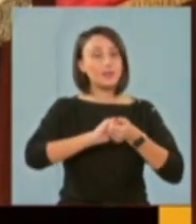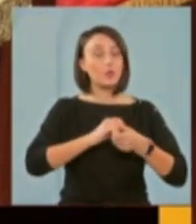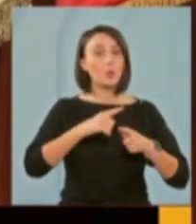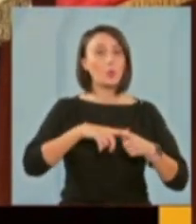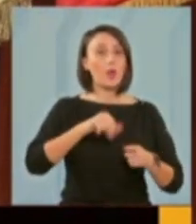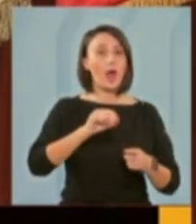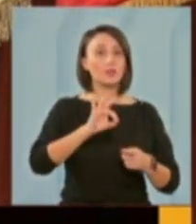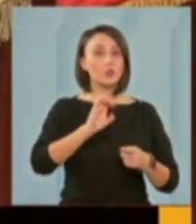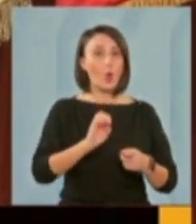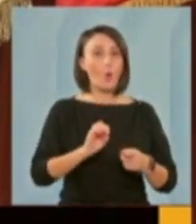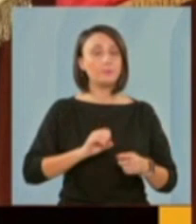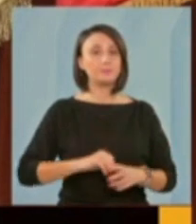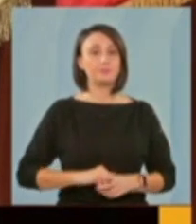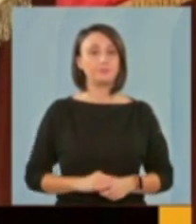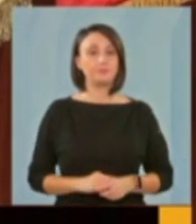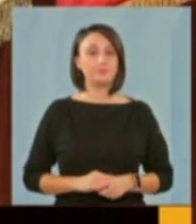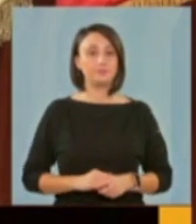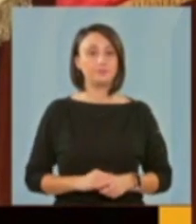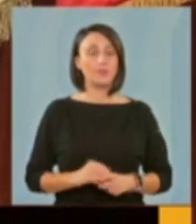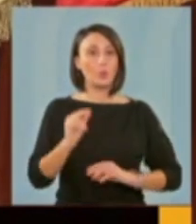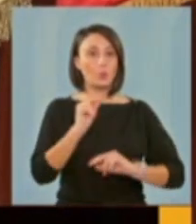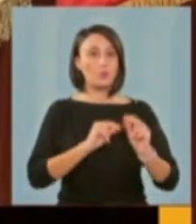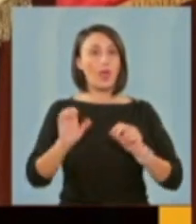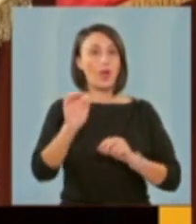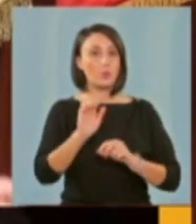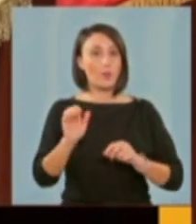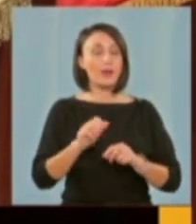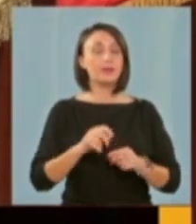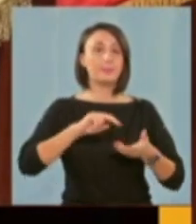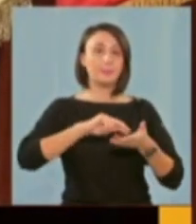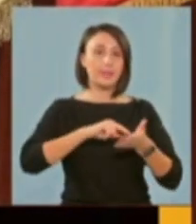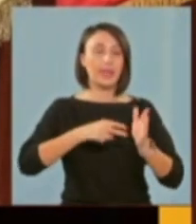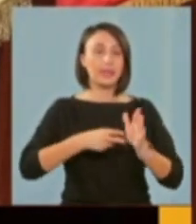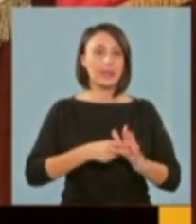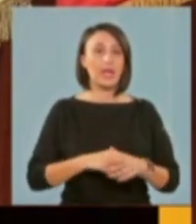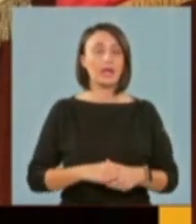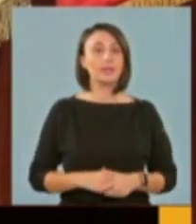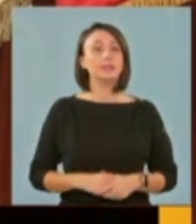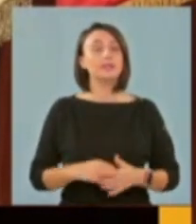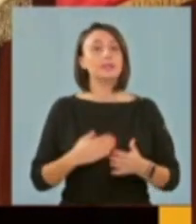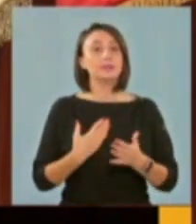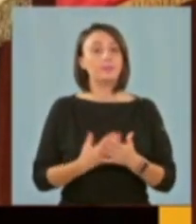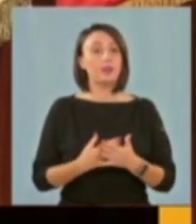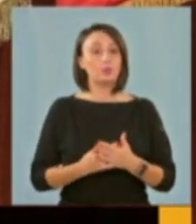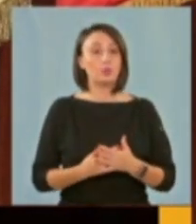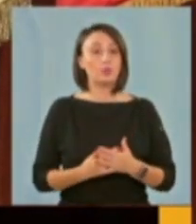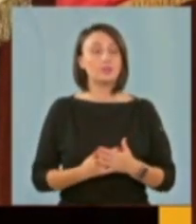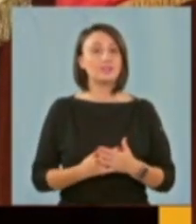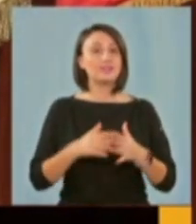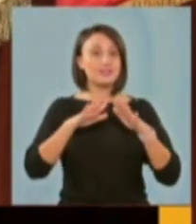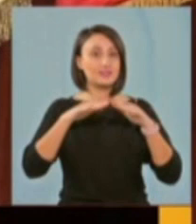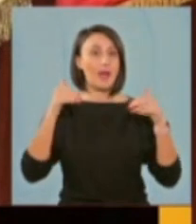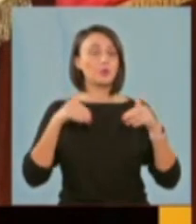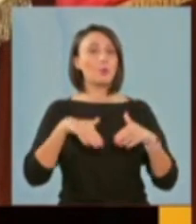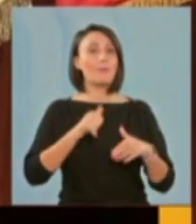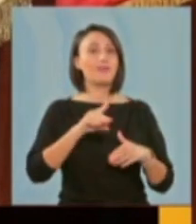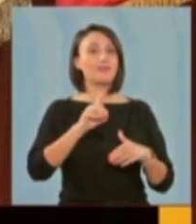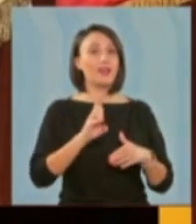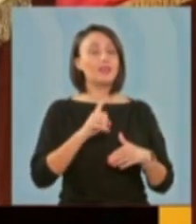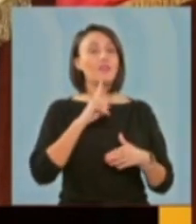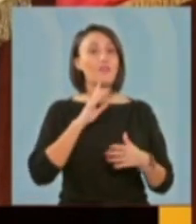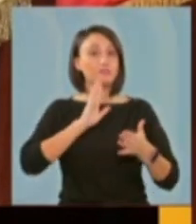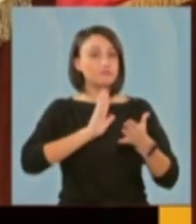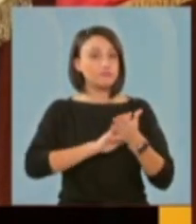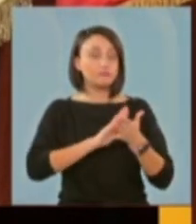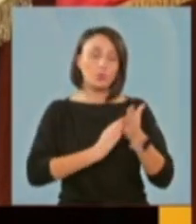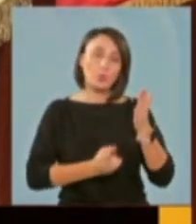cu NATO, Uniunea Europeană, pregătirea pentru summitul de la Madrid, care va